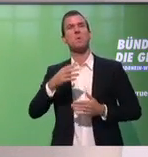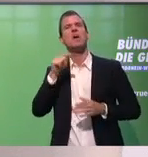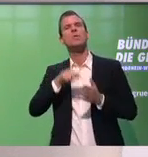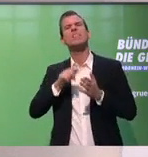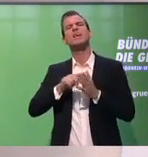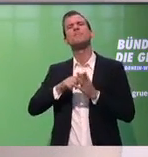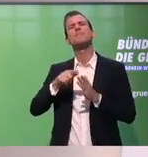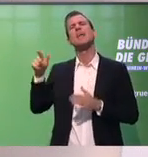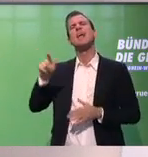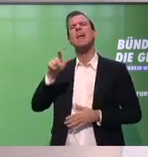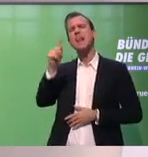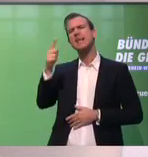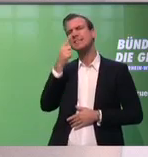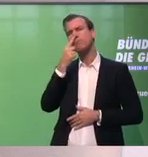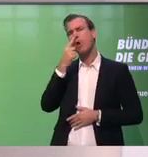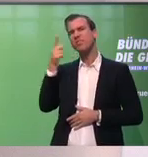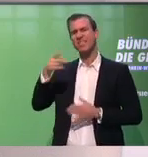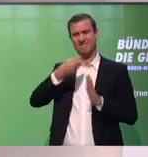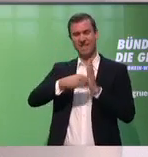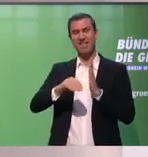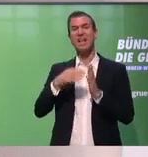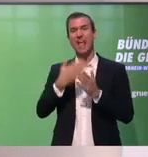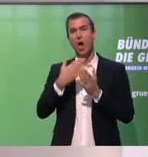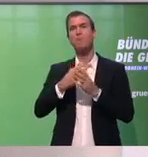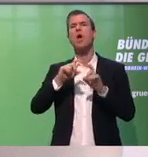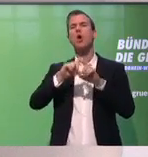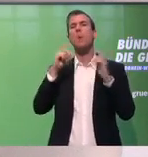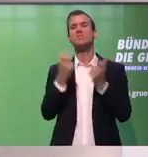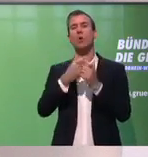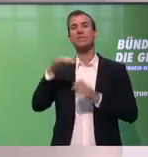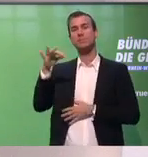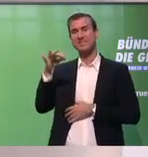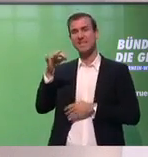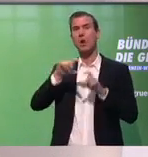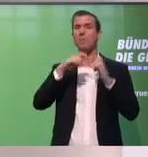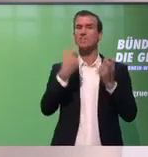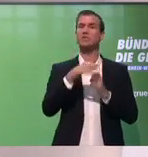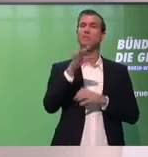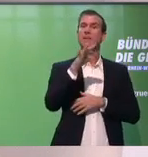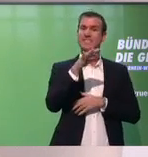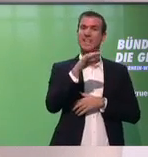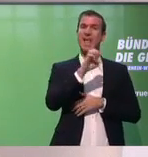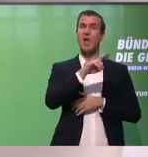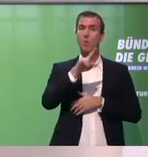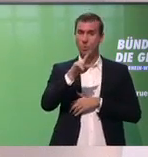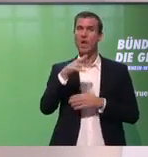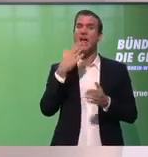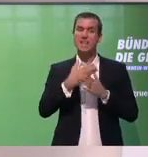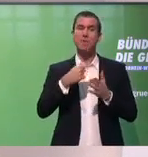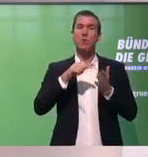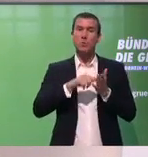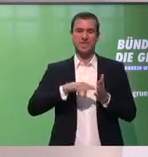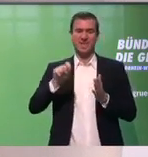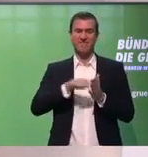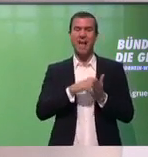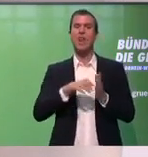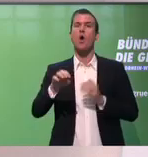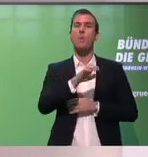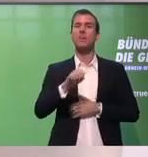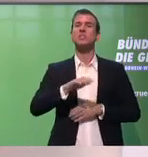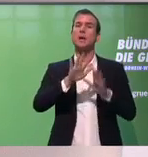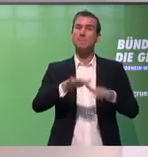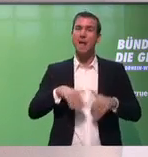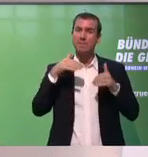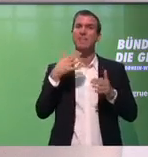von Lissabon wird ja beim nächsten Mal der Kommissionspräsident, die Kommissionspräsidentin der EU auf der Grundlage der Wahlen zum Europäischen Parlament